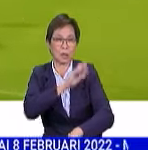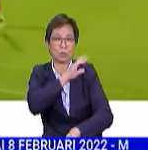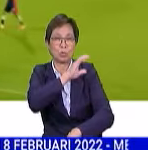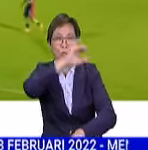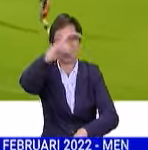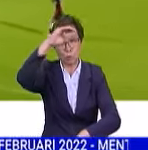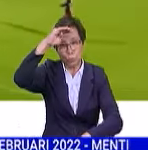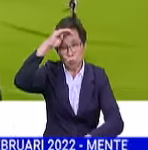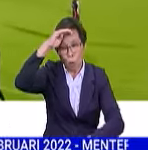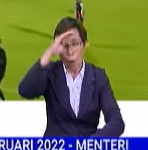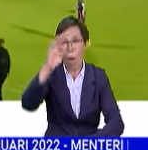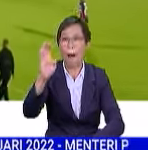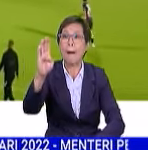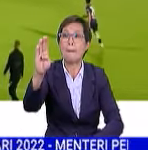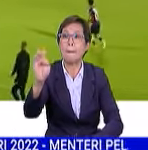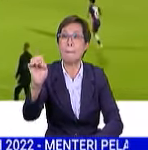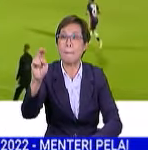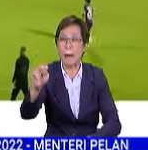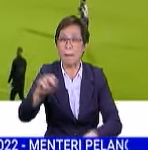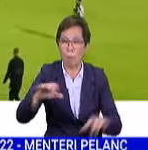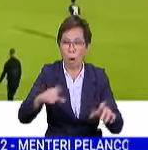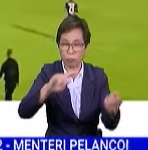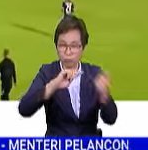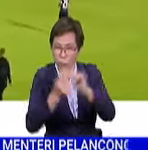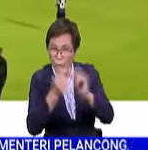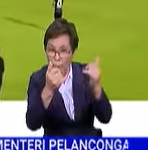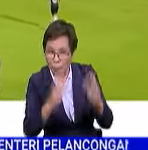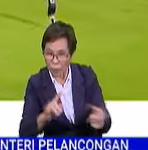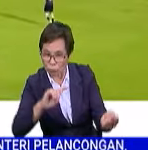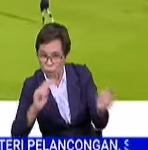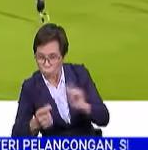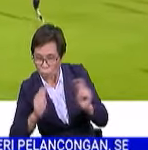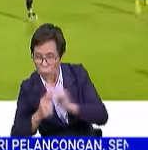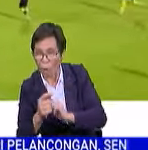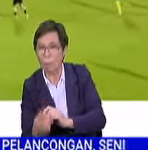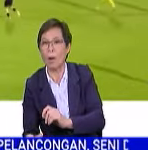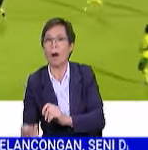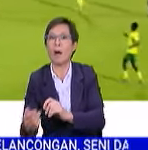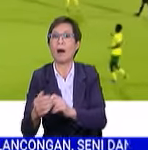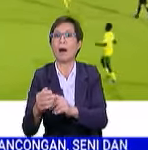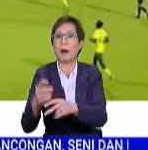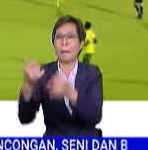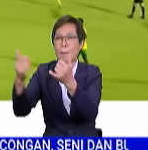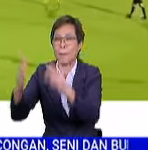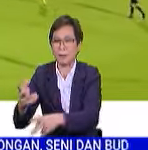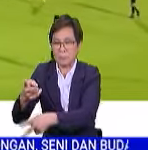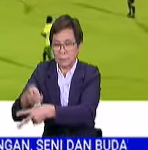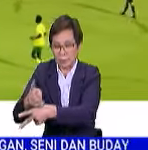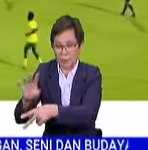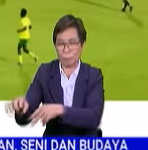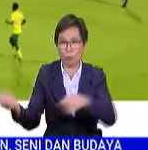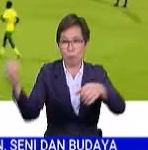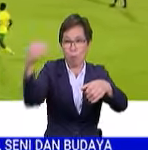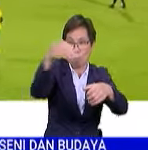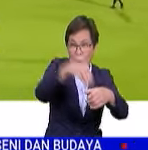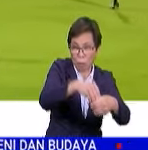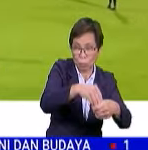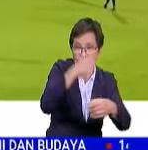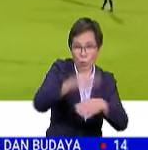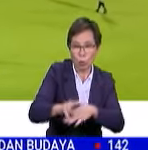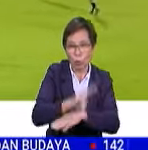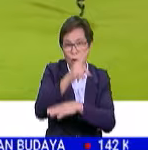JDT Benjamin Mora membuat pertukaran pemain dengan memasukkan barisan simpanan. Kesempatan itu